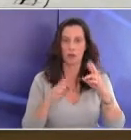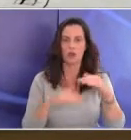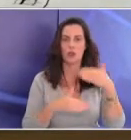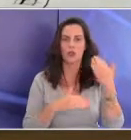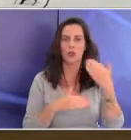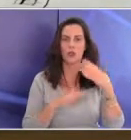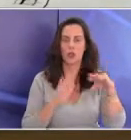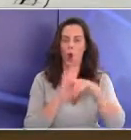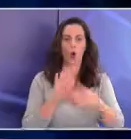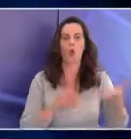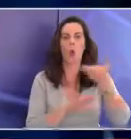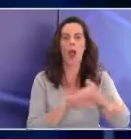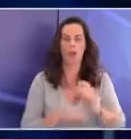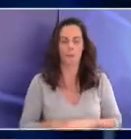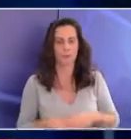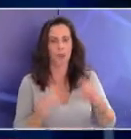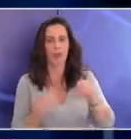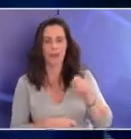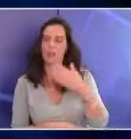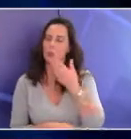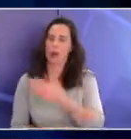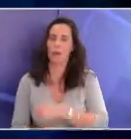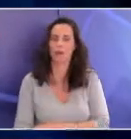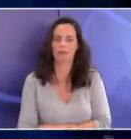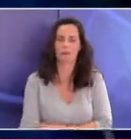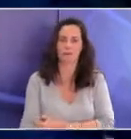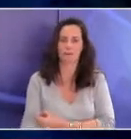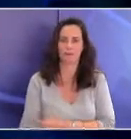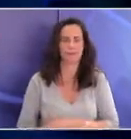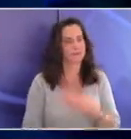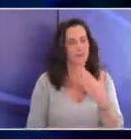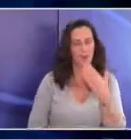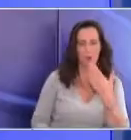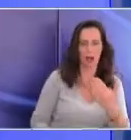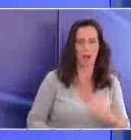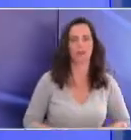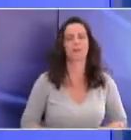של דבר לא יעלה. חברת הכנסת עזריה, תודה רבה. תודה רבה.